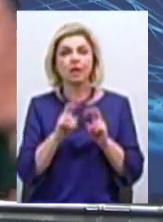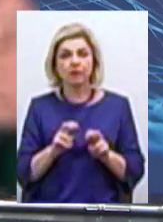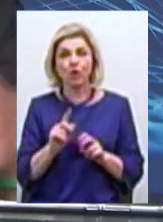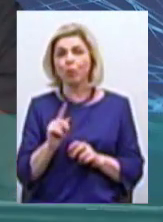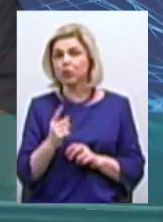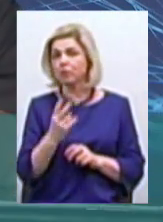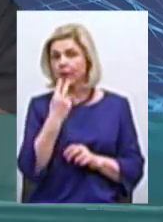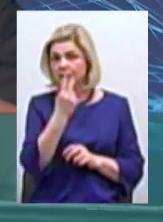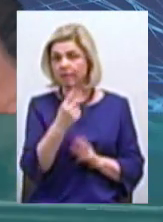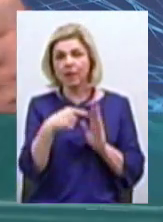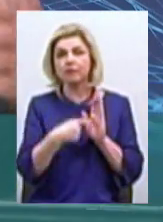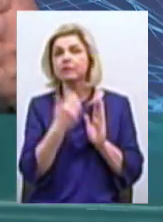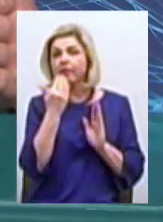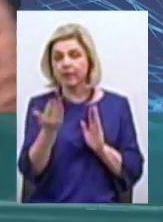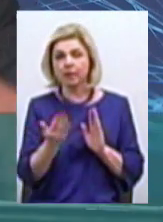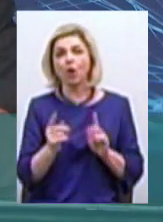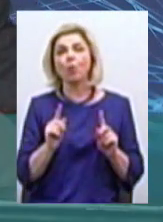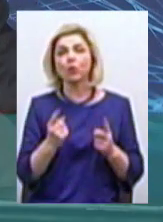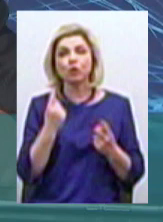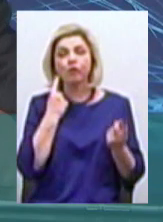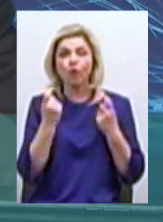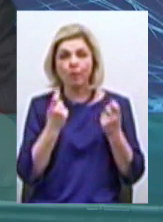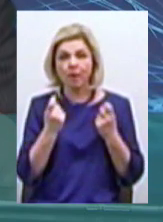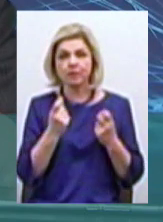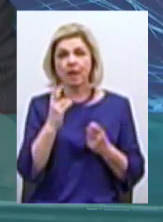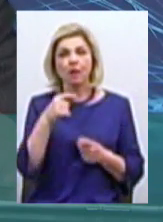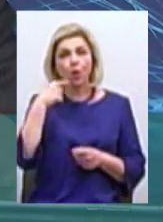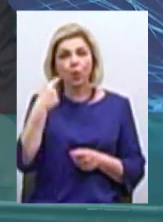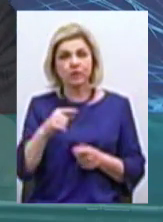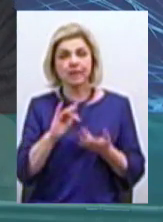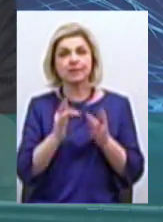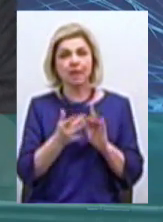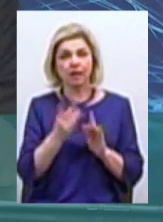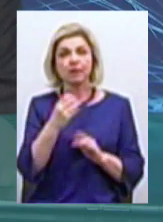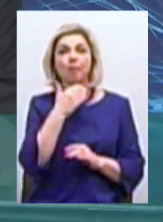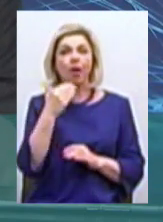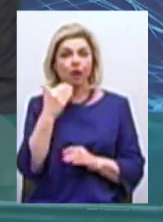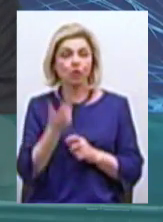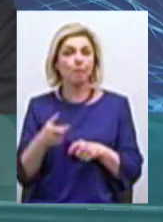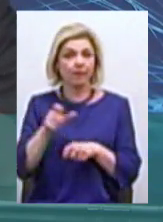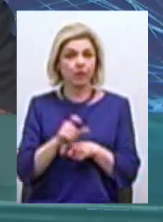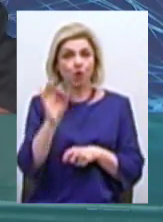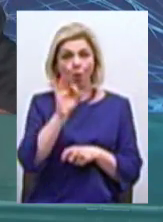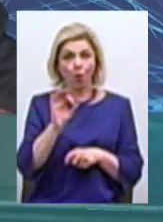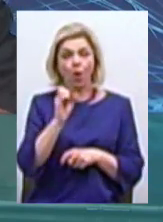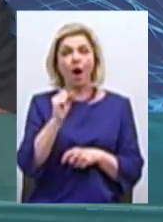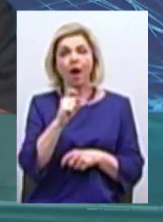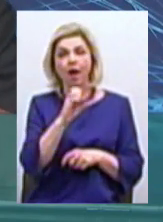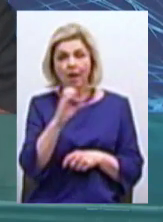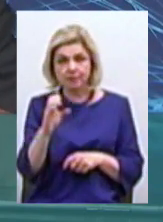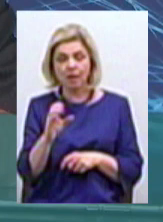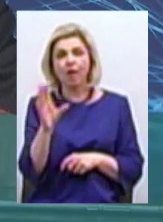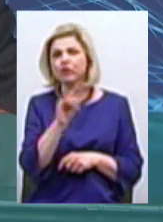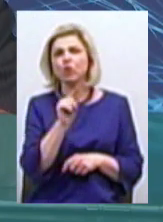дивляться, не задають їм питання, чому інформації на російських сайтах набагато більше про Южноукраїнську атомну станцію, все, що